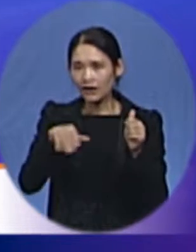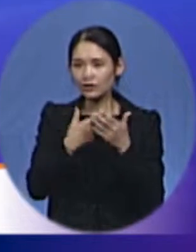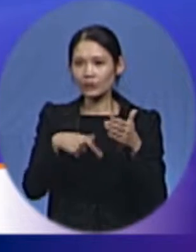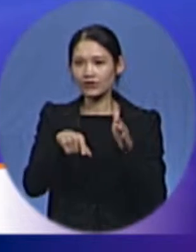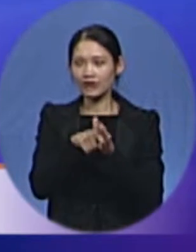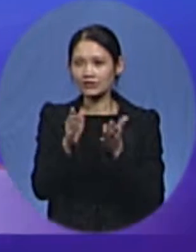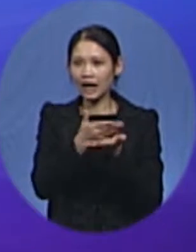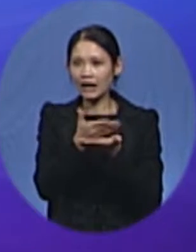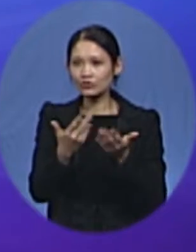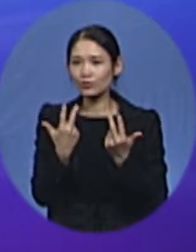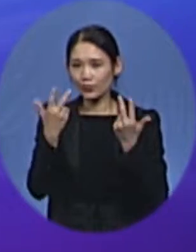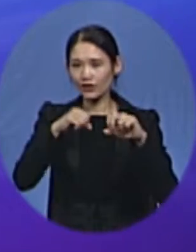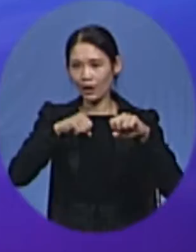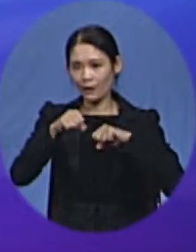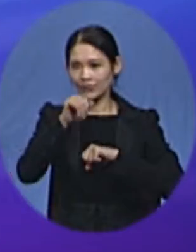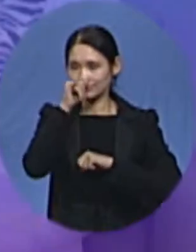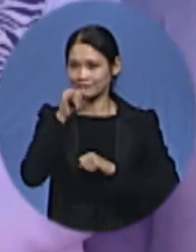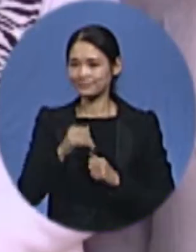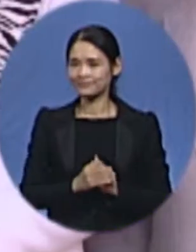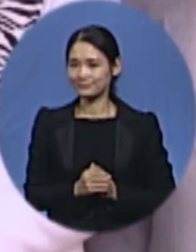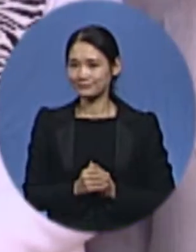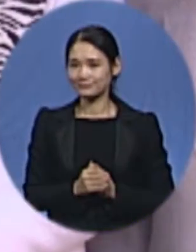활동이 열렸습니다.